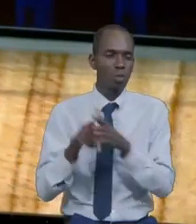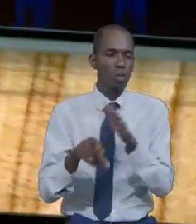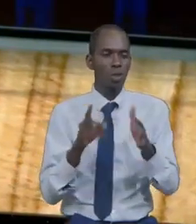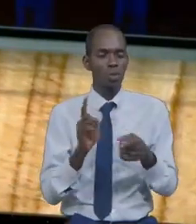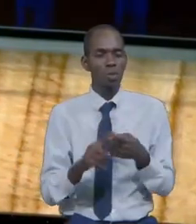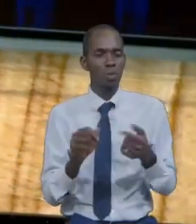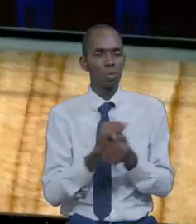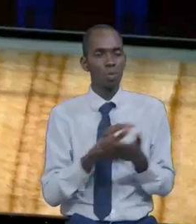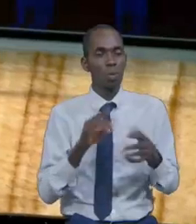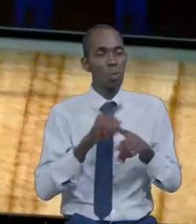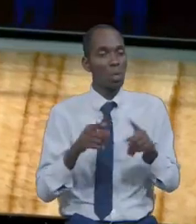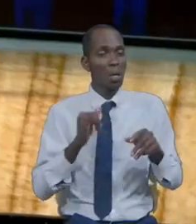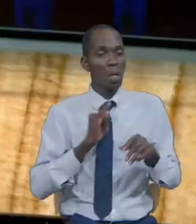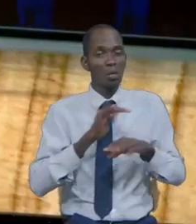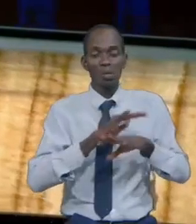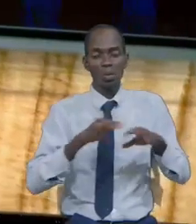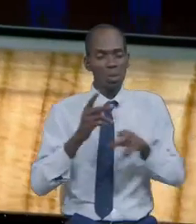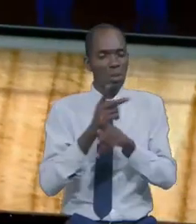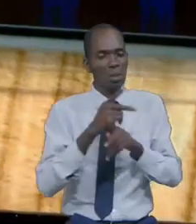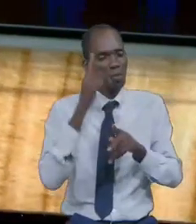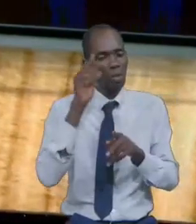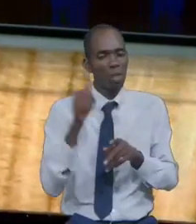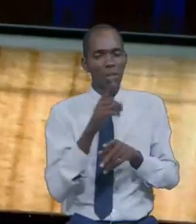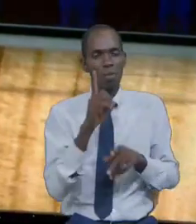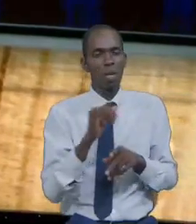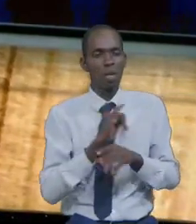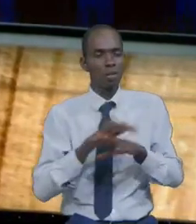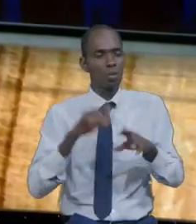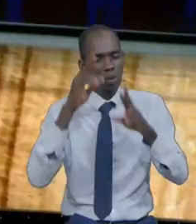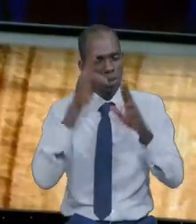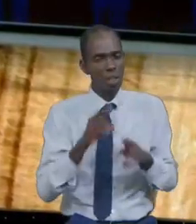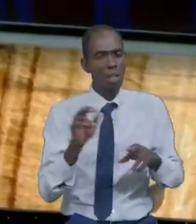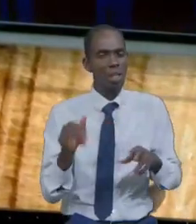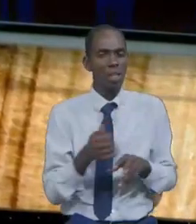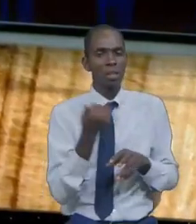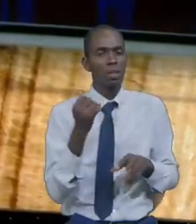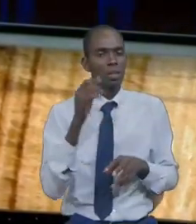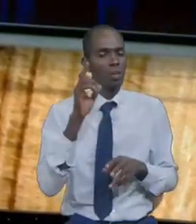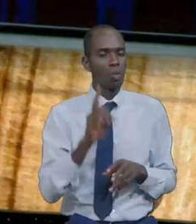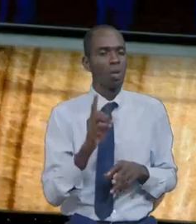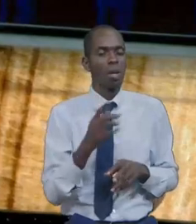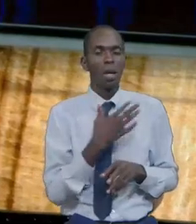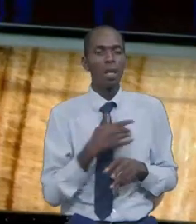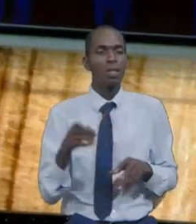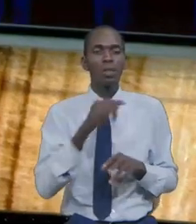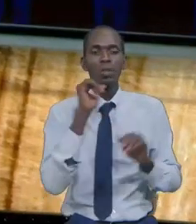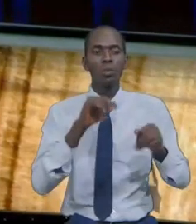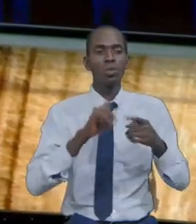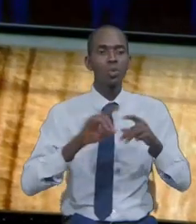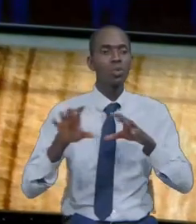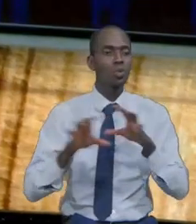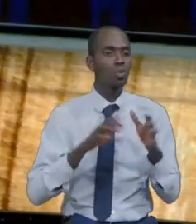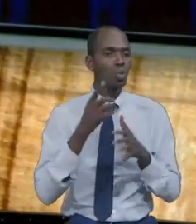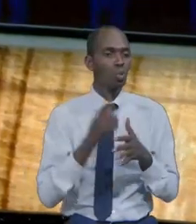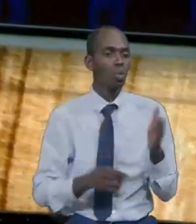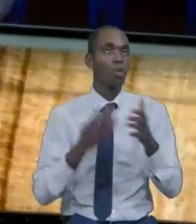tuer, ils ont dit, sans t'inquiéter de personne, il ne pouvait rien faire contre Christ, que le Père Céleste n'a